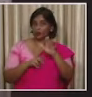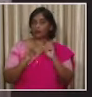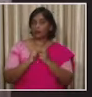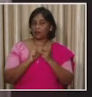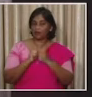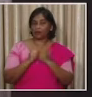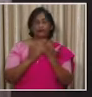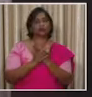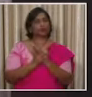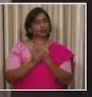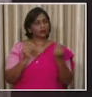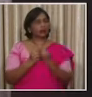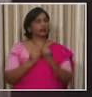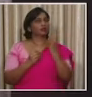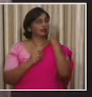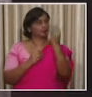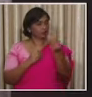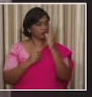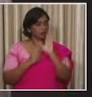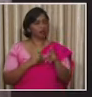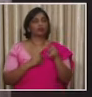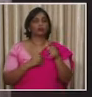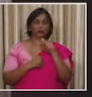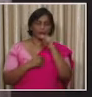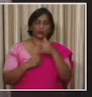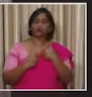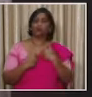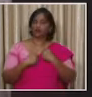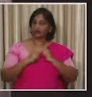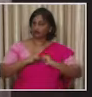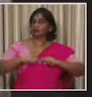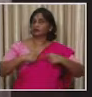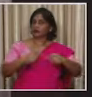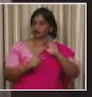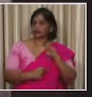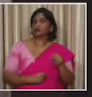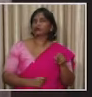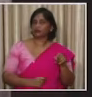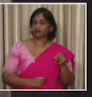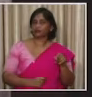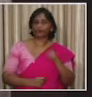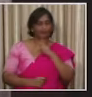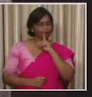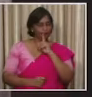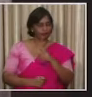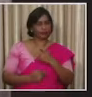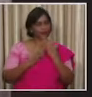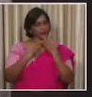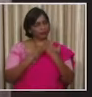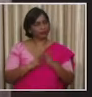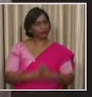වලට විසඳුම් ලබා දෙන එක අපි ක්‍රියාත්මක කරනවා කියන එක ප්‍රකාශ කරනවා.